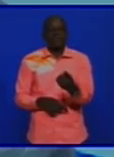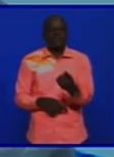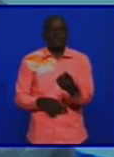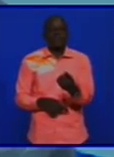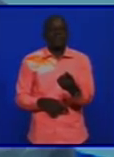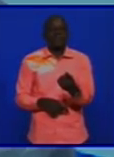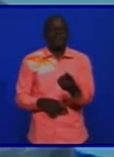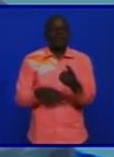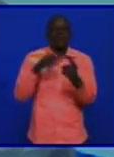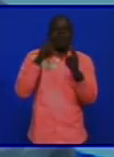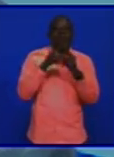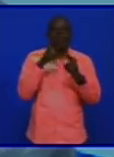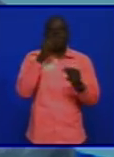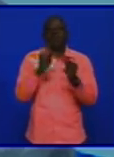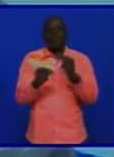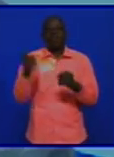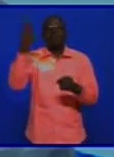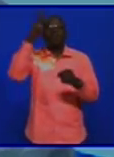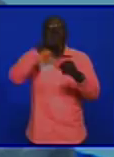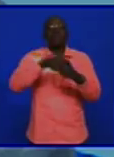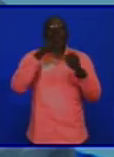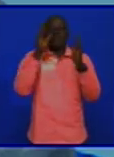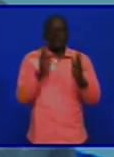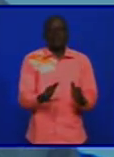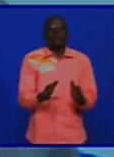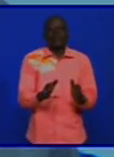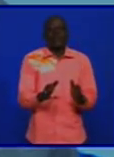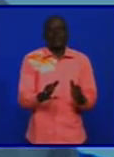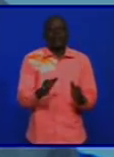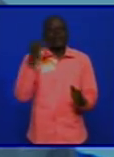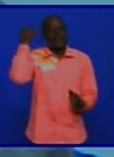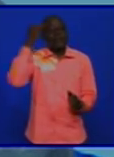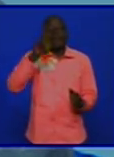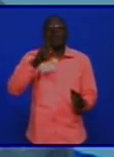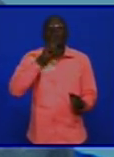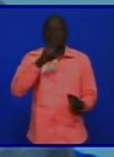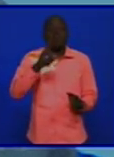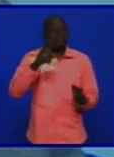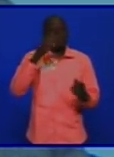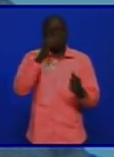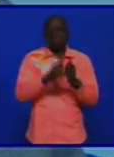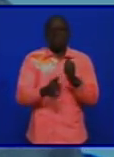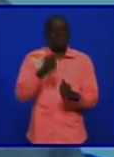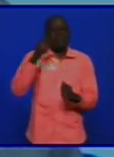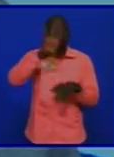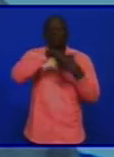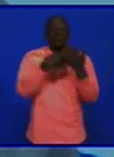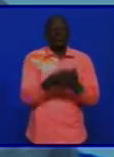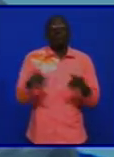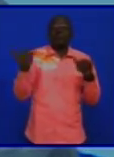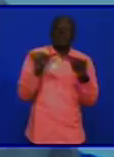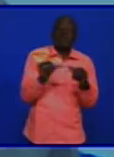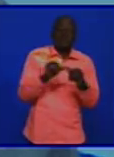au niveau des participants, il ne doit pas avoir d'inquiétude dans la mesure où toutes les mesures de